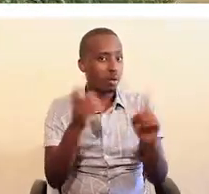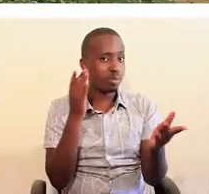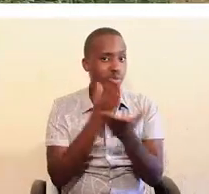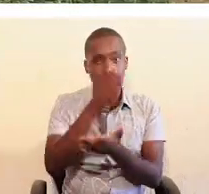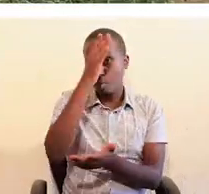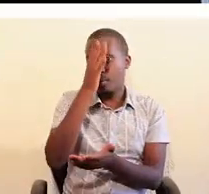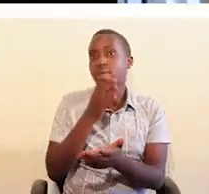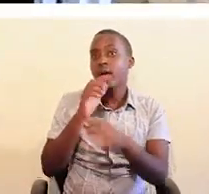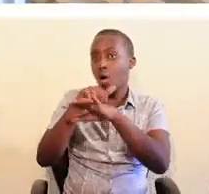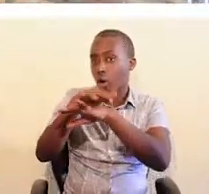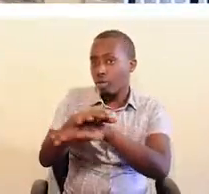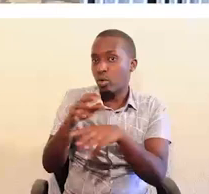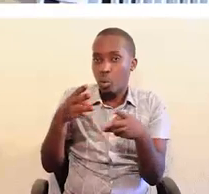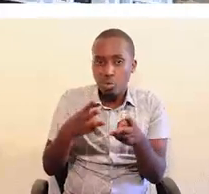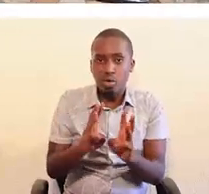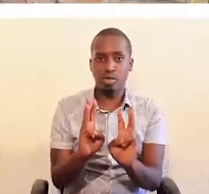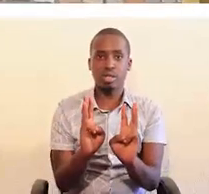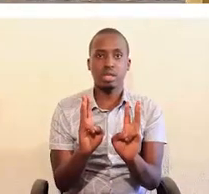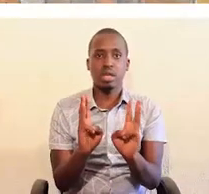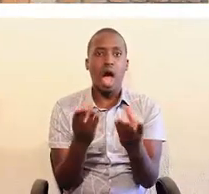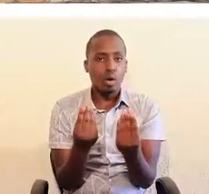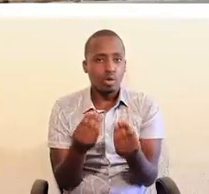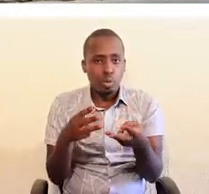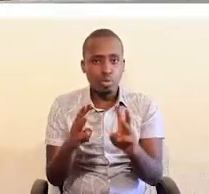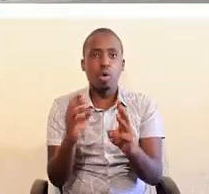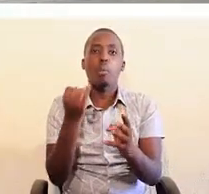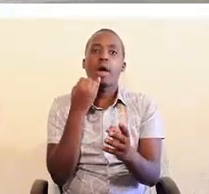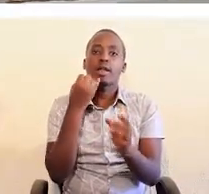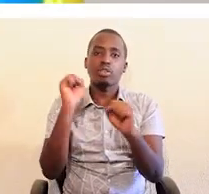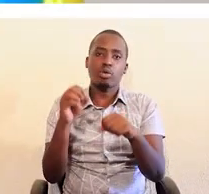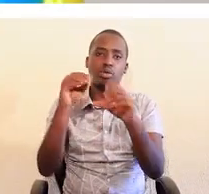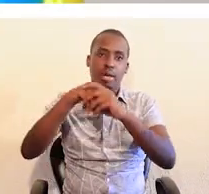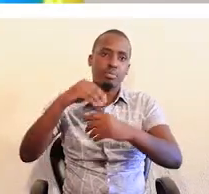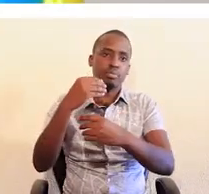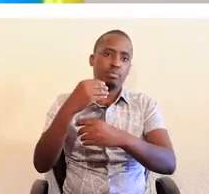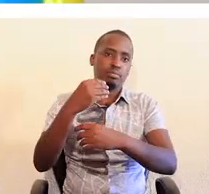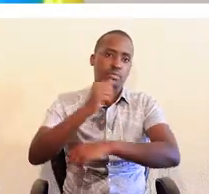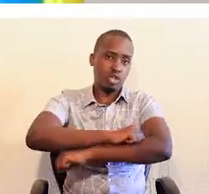ahubwo noneho umubyeyi akoroherezwa buryo ki wa mwana ari bujye mu ishuri